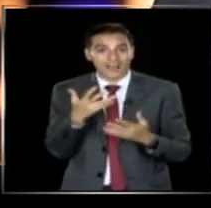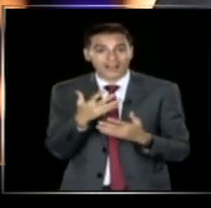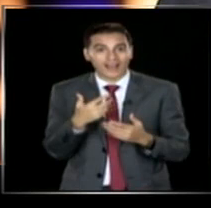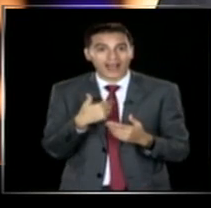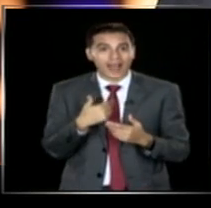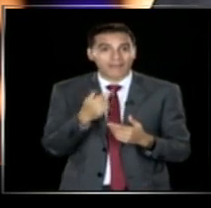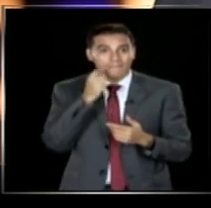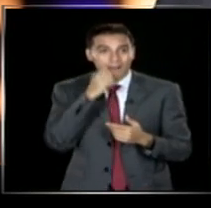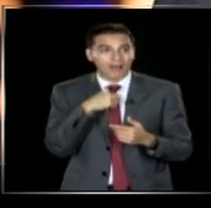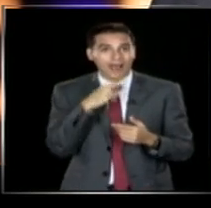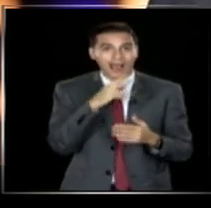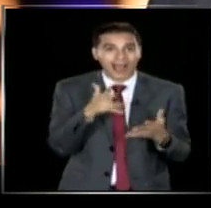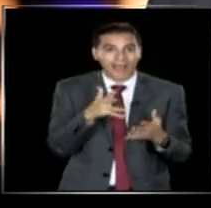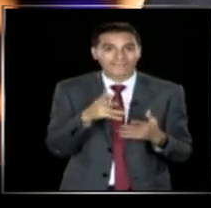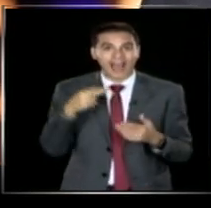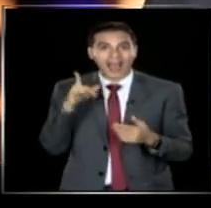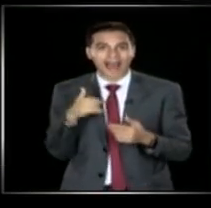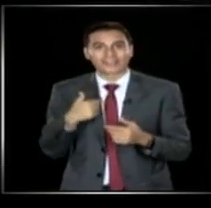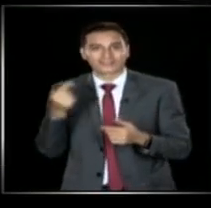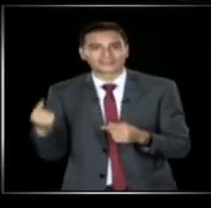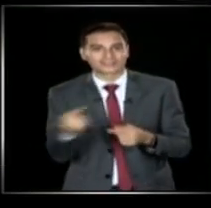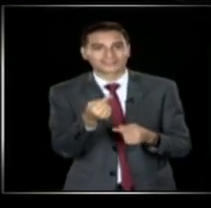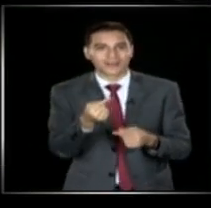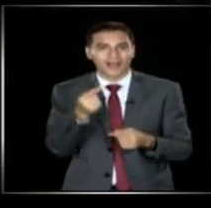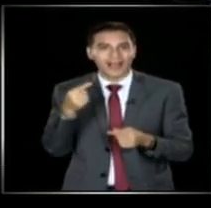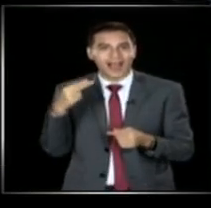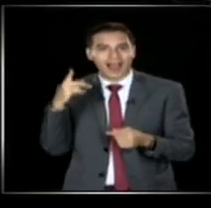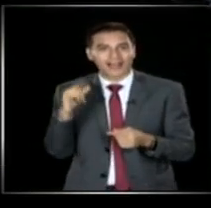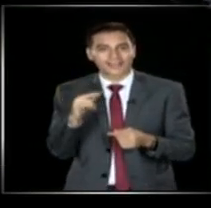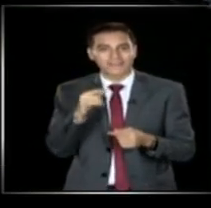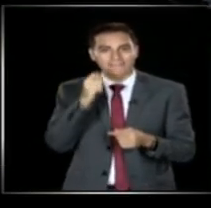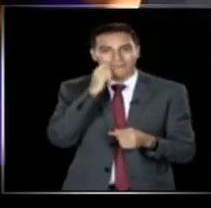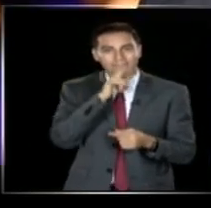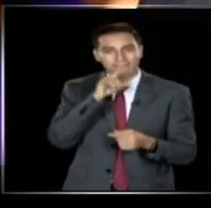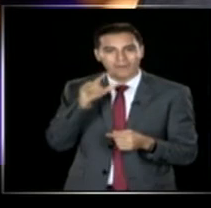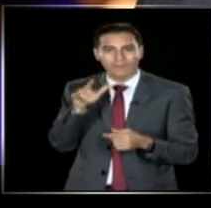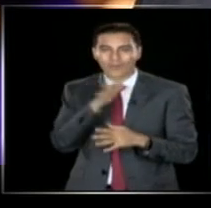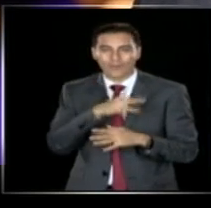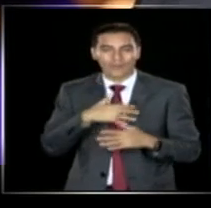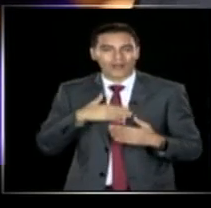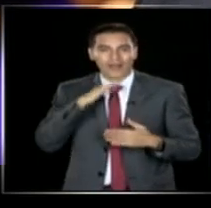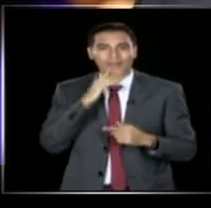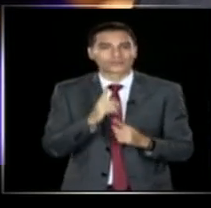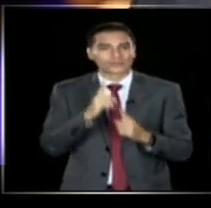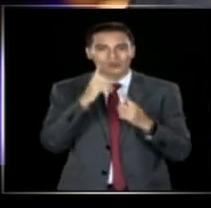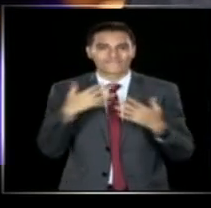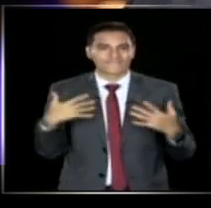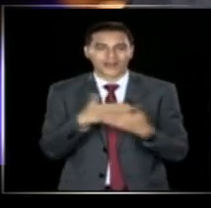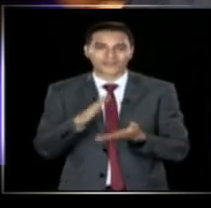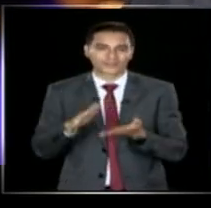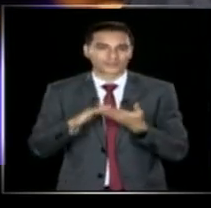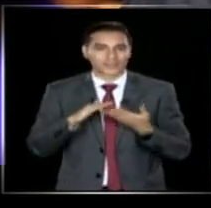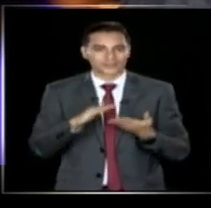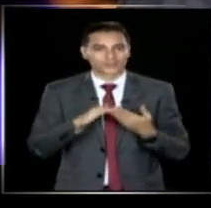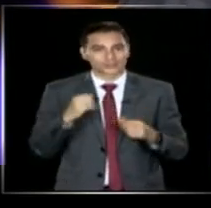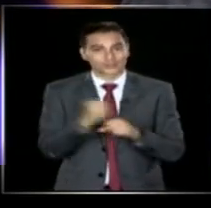كذا. فيعني لا الحمد لله نحمد ربنا يعني متقبلين وكمان مساعدينه